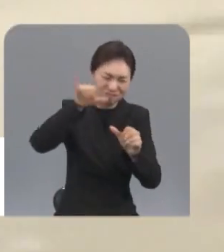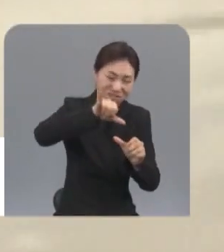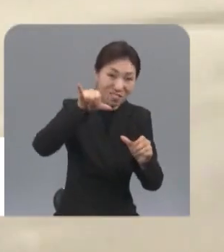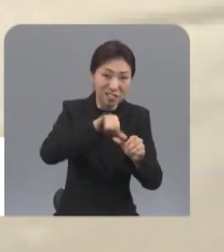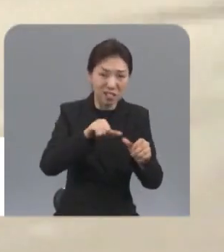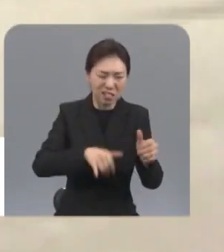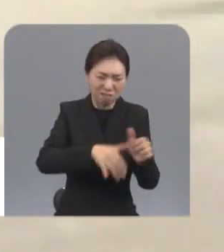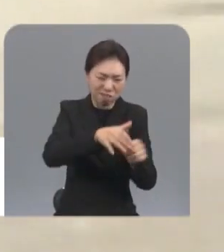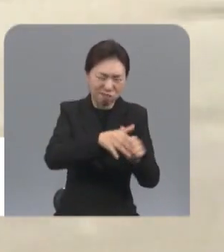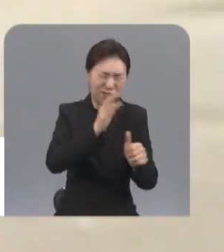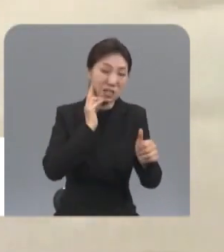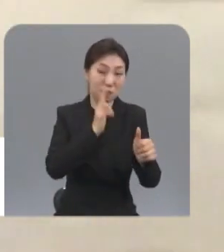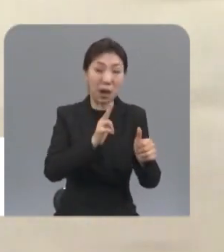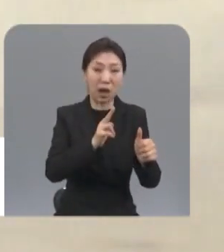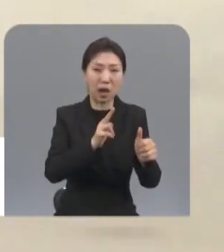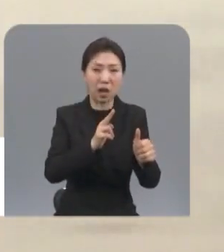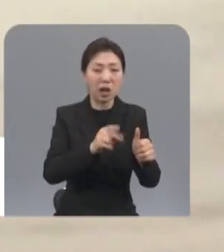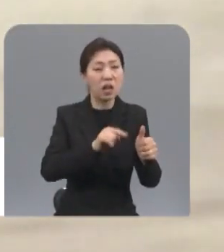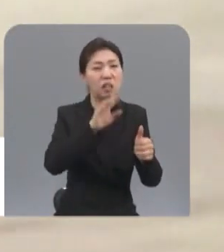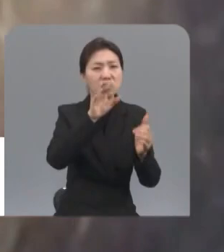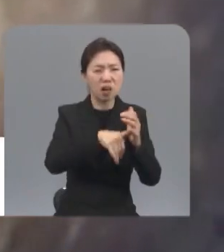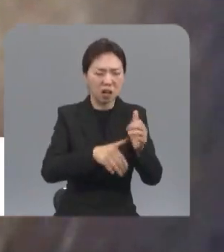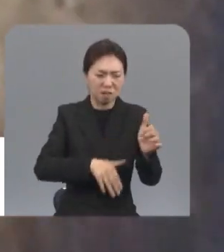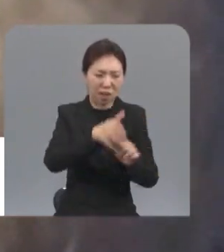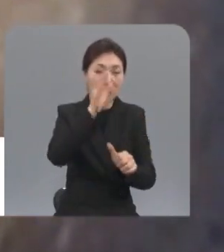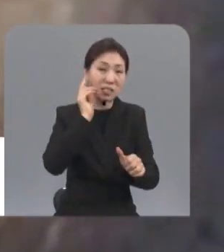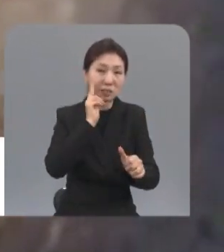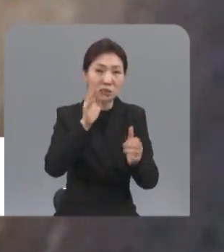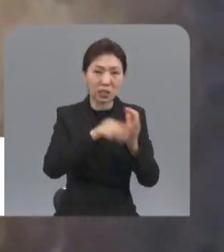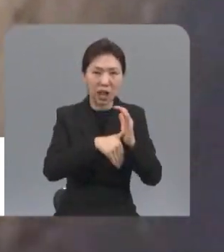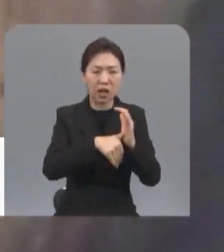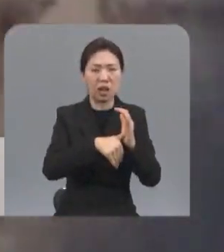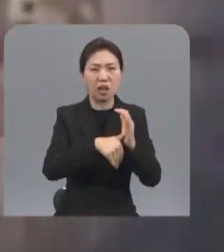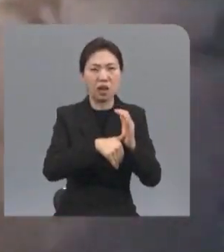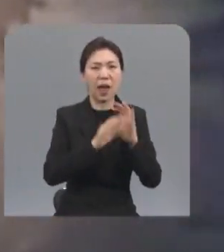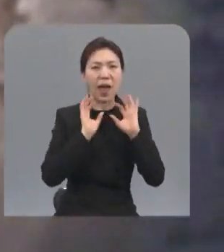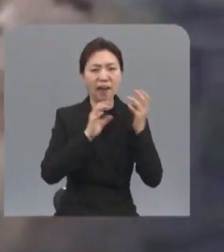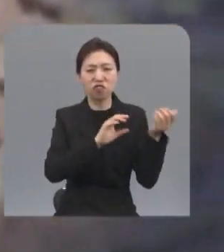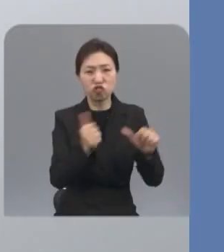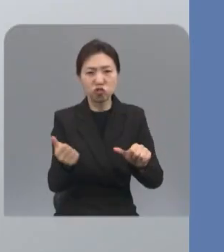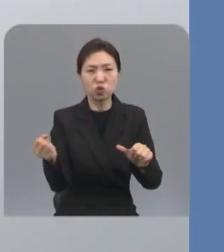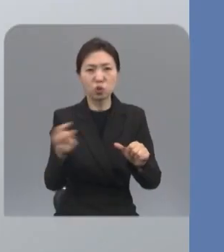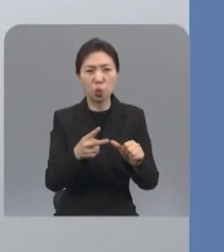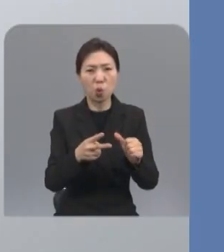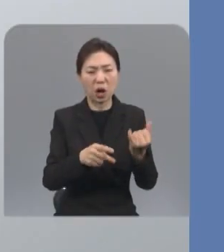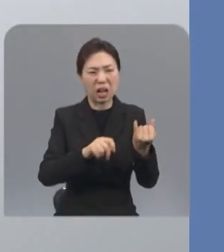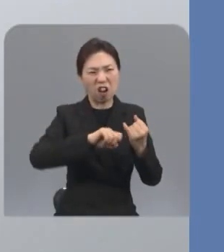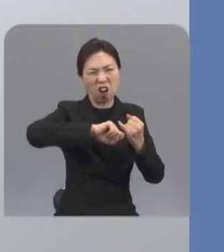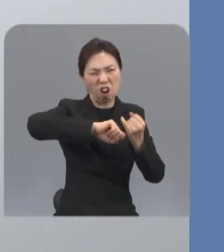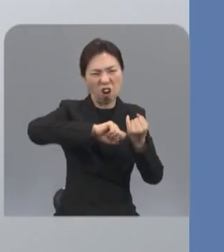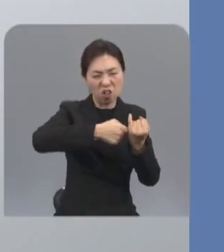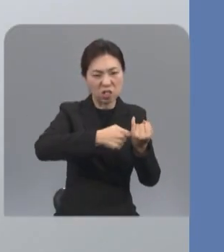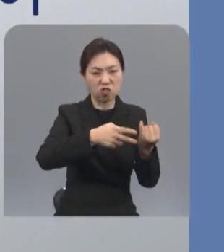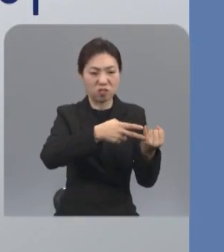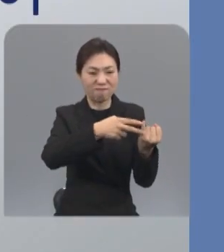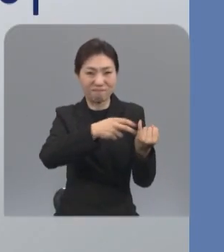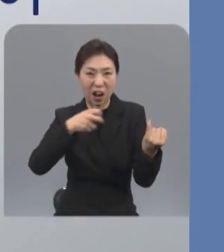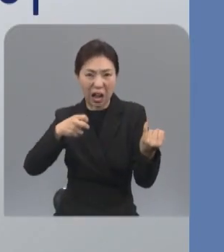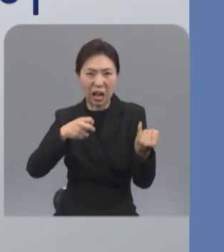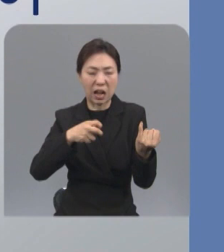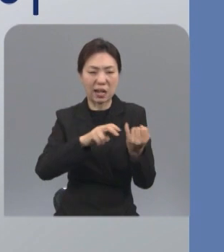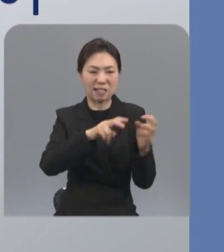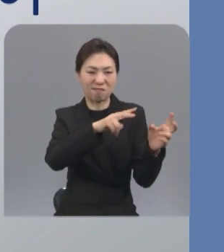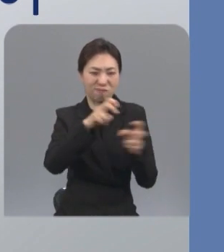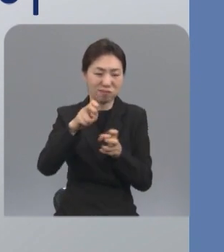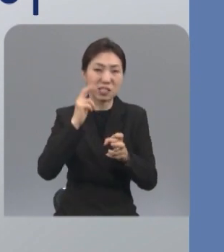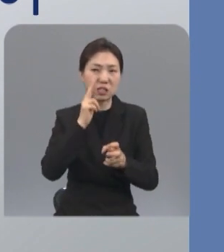이 과정에서 아이들은 죽거나 강제 낙태가 이루어진다고도 지적했습니다. 이 같은 인권 유린은 북한